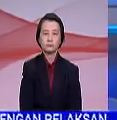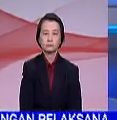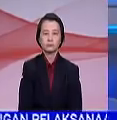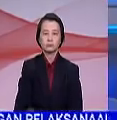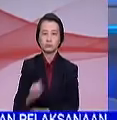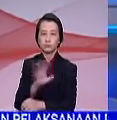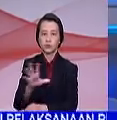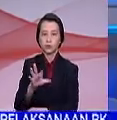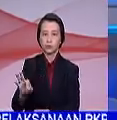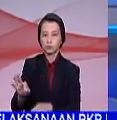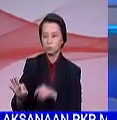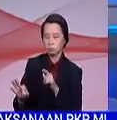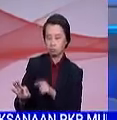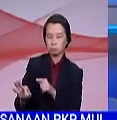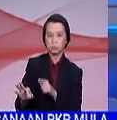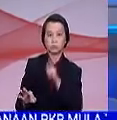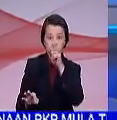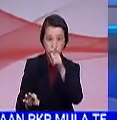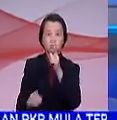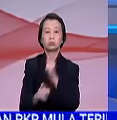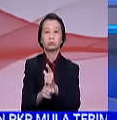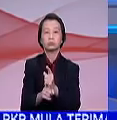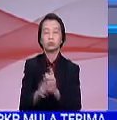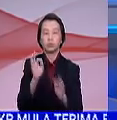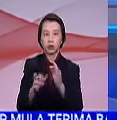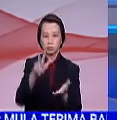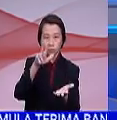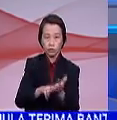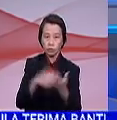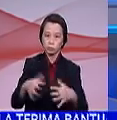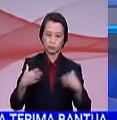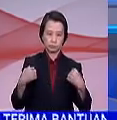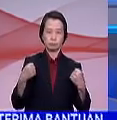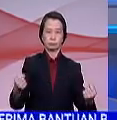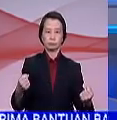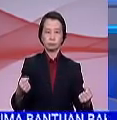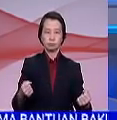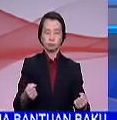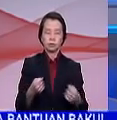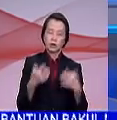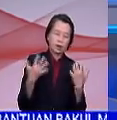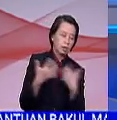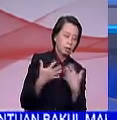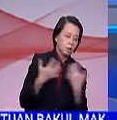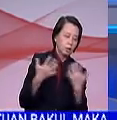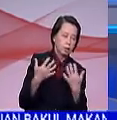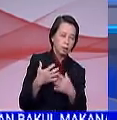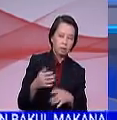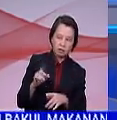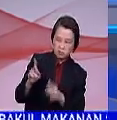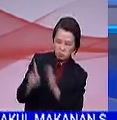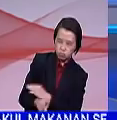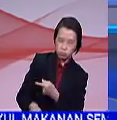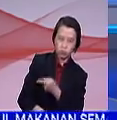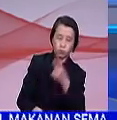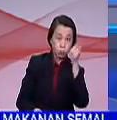COVID itu sememangnya benar. Malah, walaupun disahkan sudah sihat, trauma dan ketakutan terhadap wabak pembunuh ini